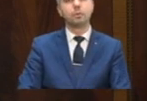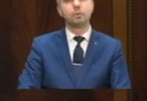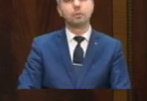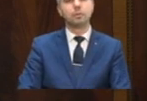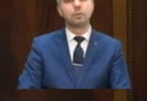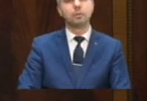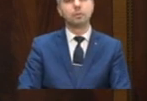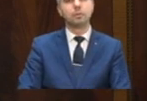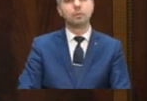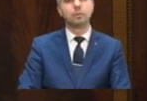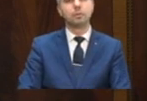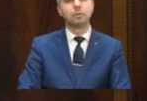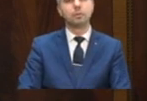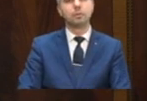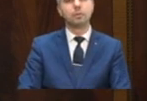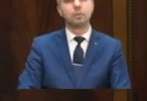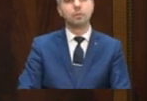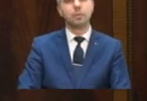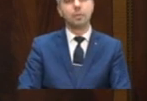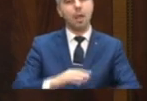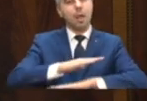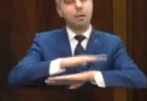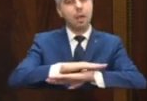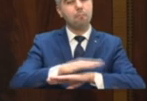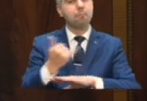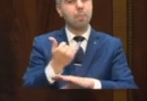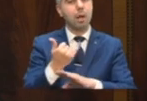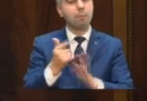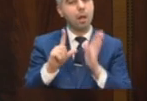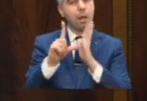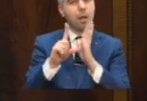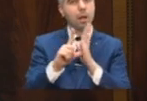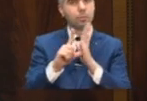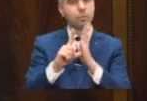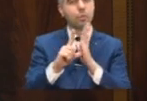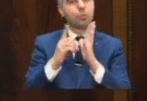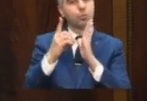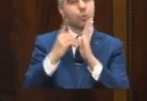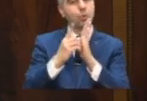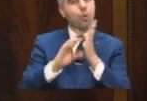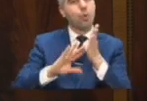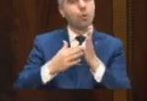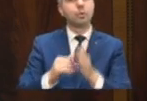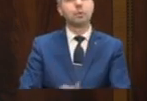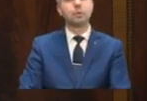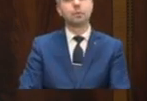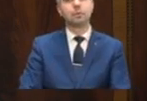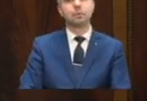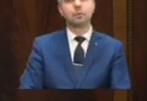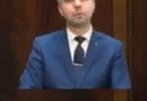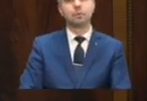المحترم، المرجو احترام مقتضيات النظام الداخلي. السيد النائب المحترم،